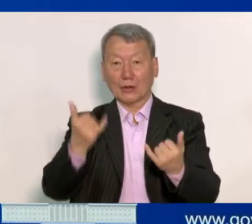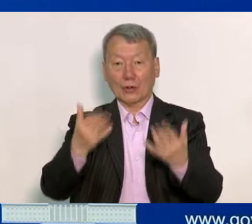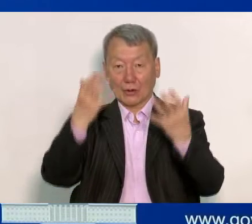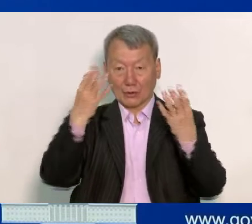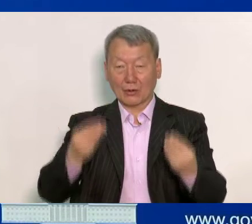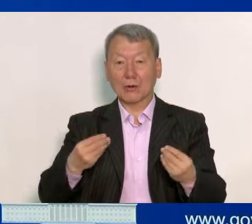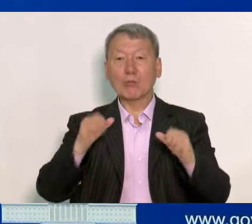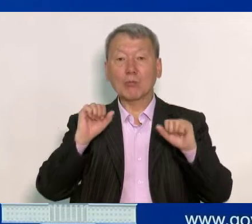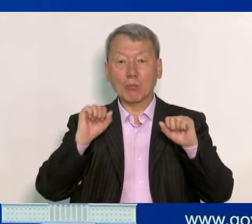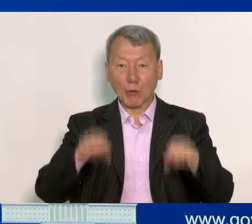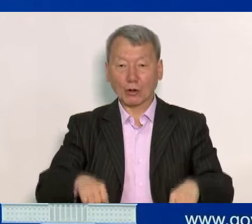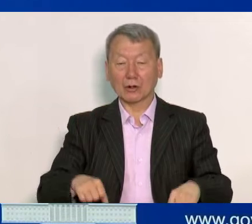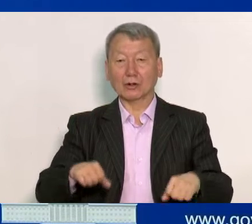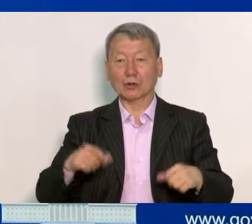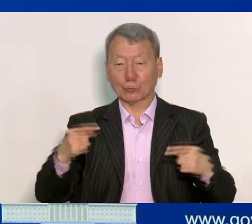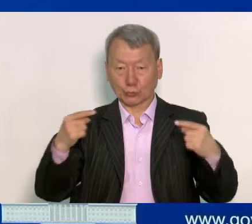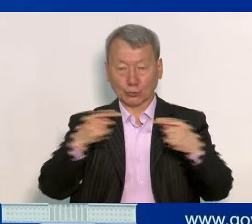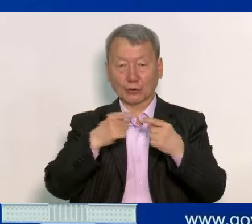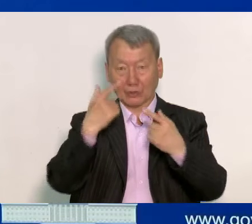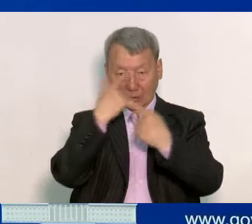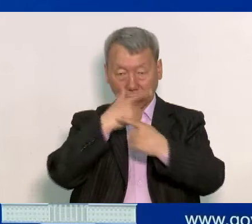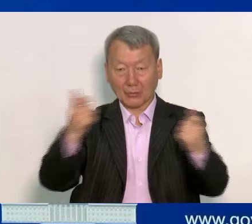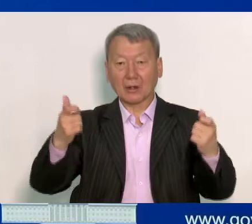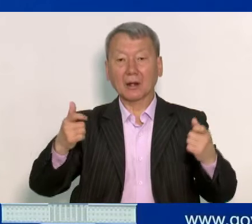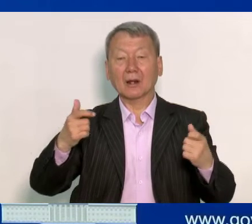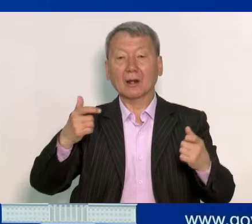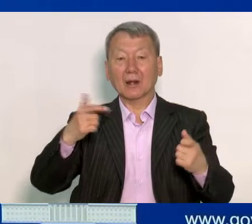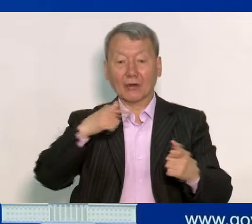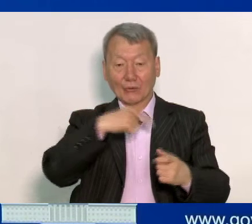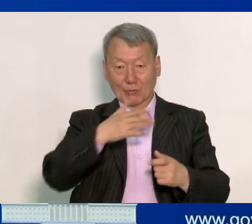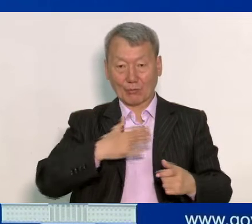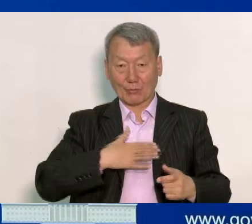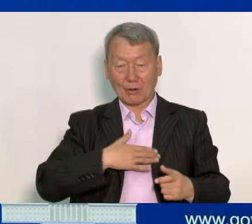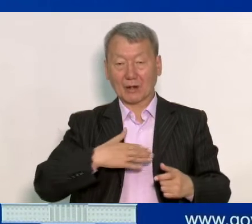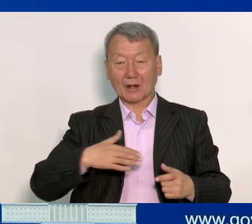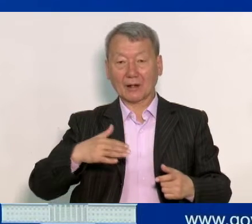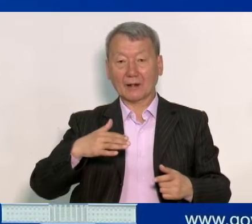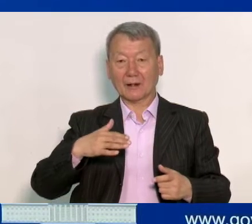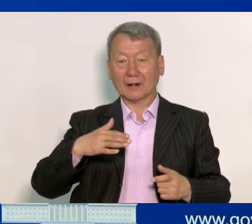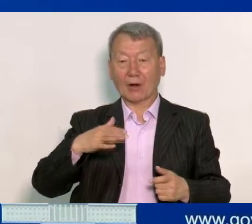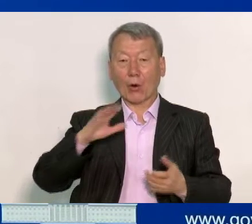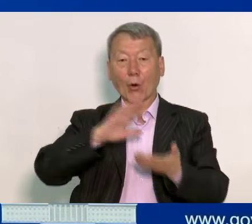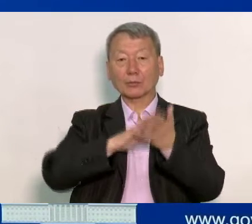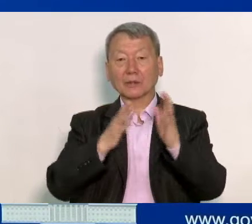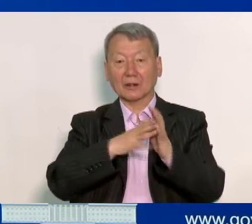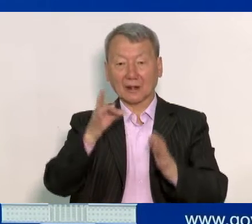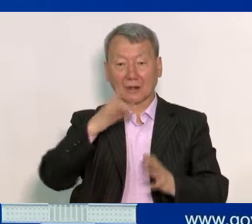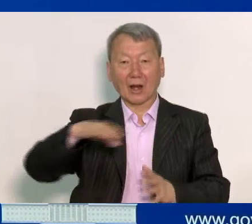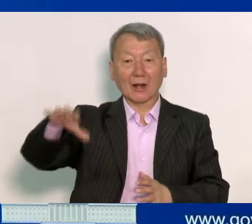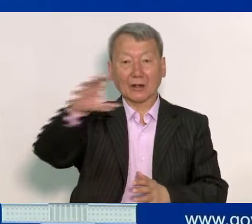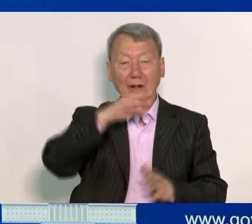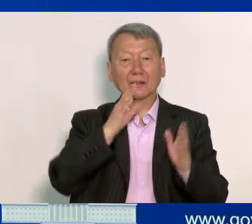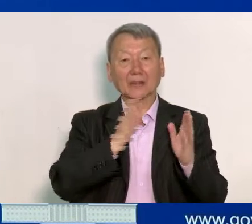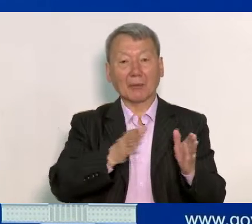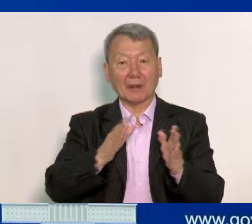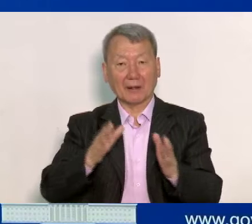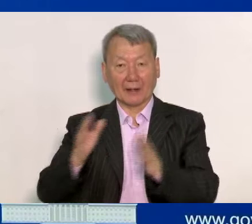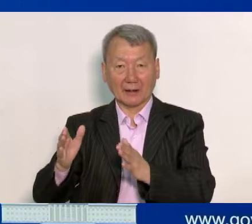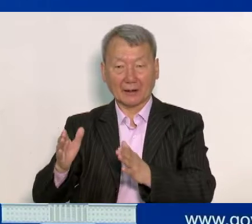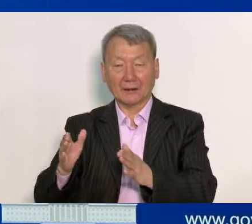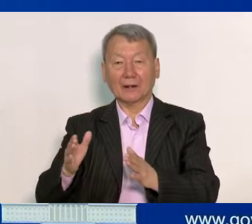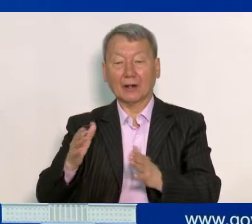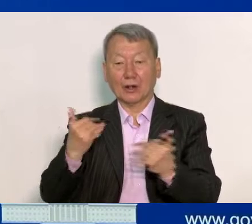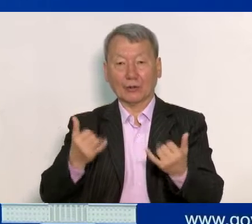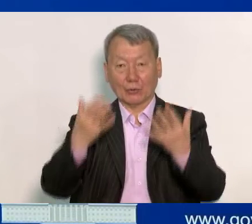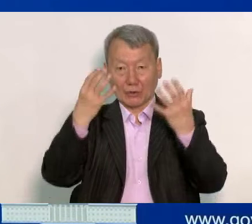мы можем твердо сказать, что эпизоотическая обстановка в республике стабильная.